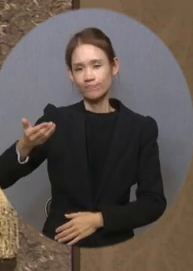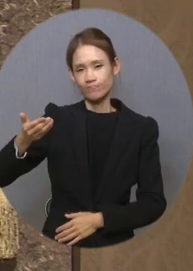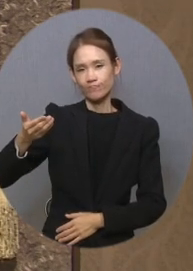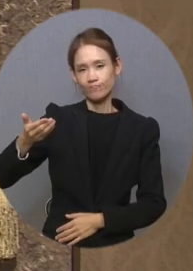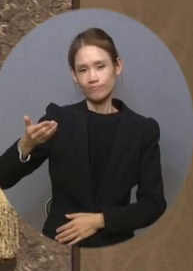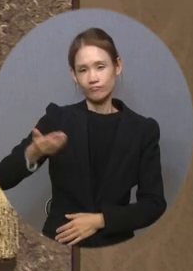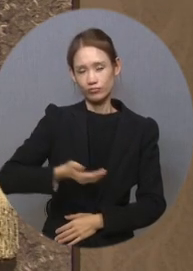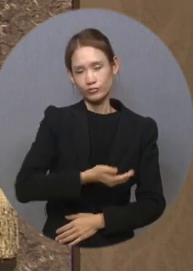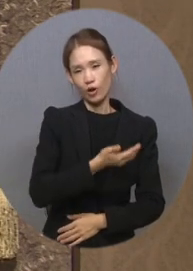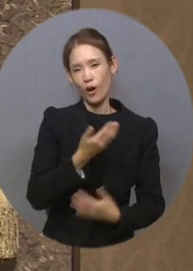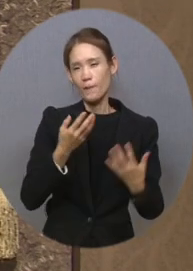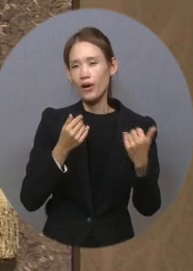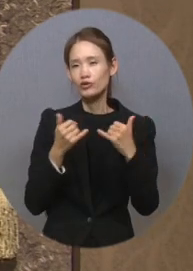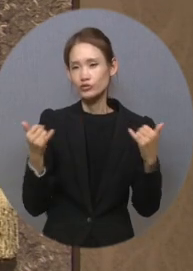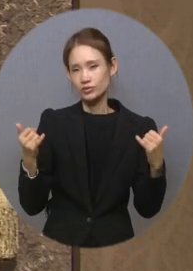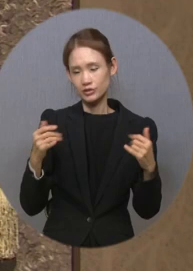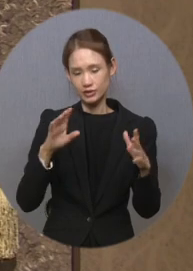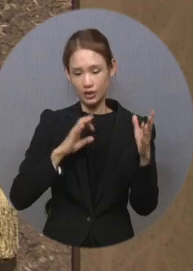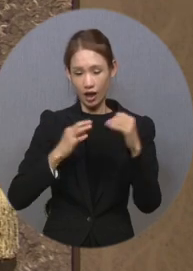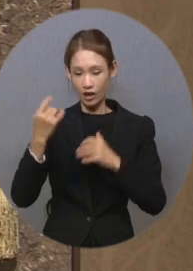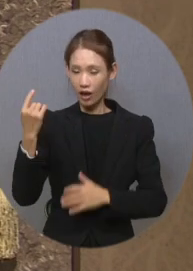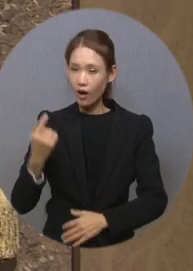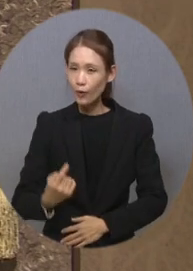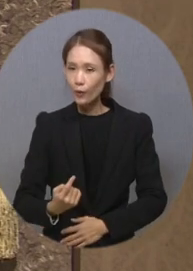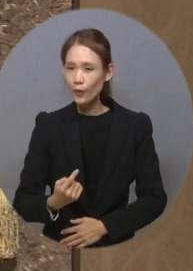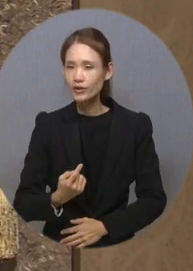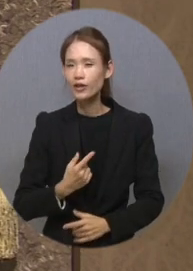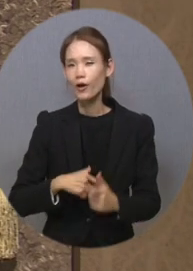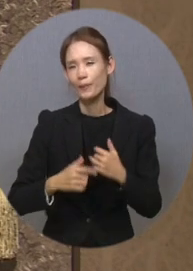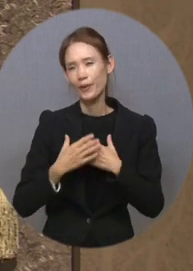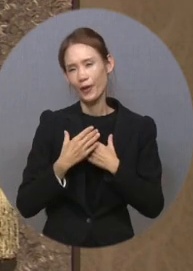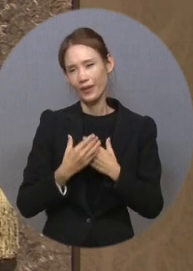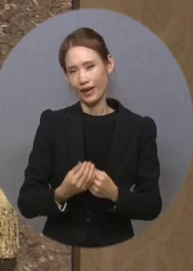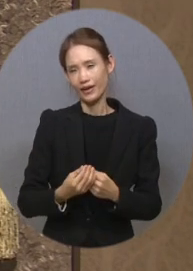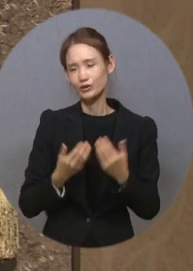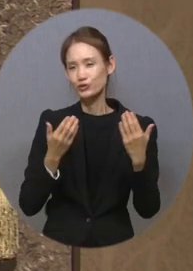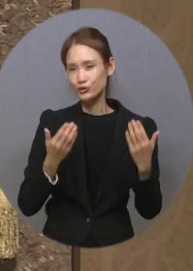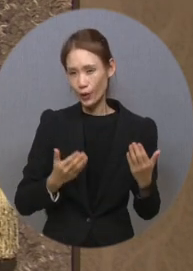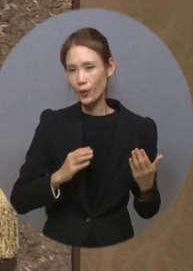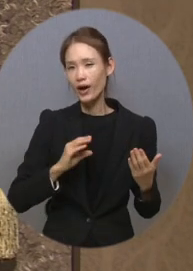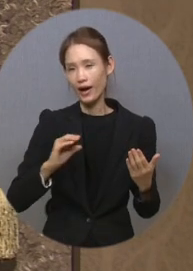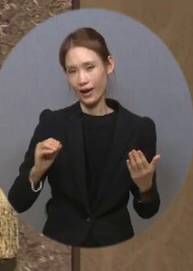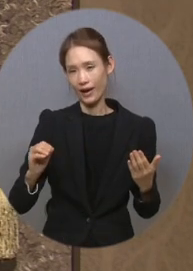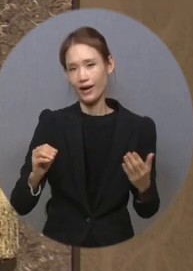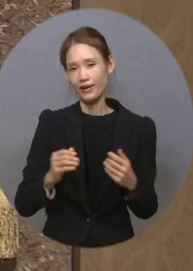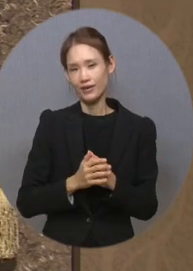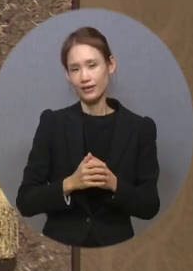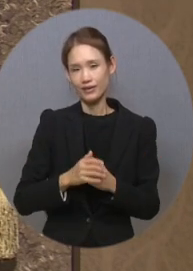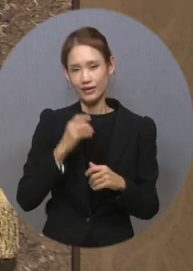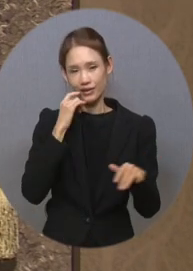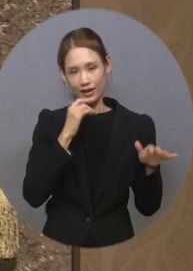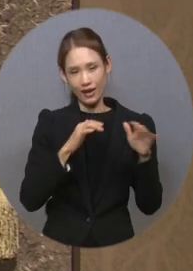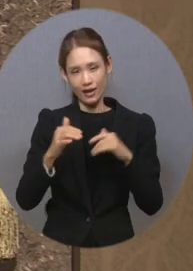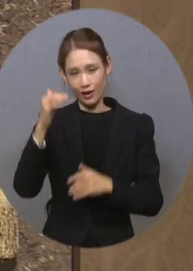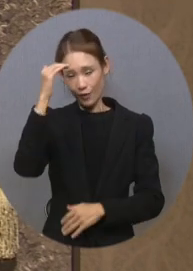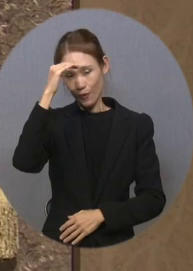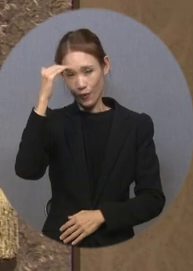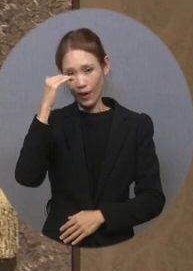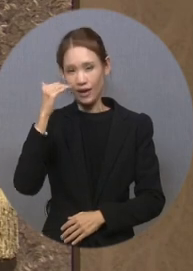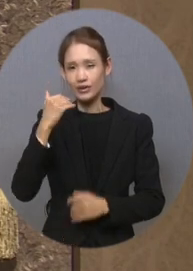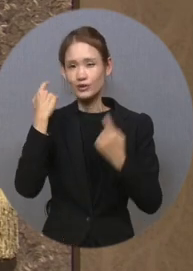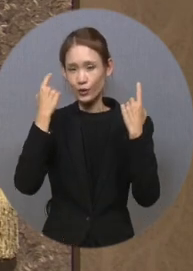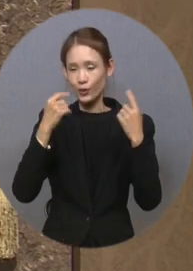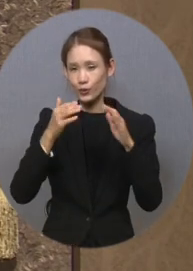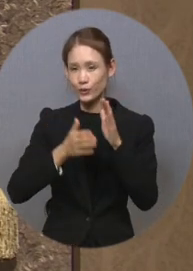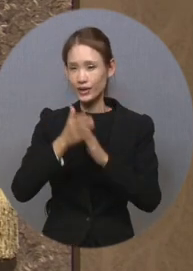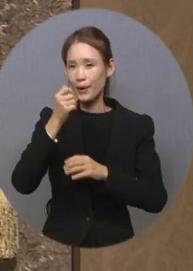많은 국민들께서 여수를 찾아오셔서 편하게 쉬고 갈 수 있는 그런 해양 관광 도시로 만들어